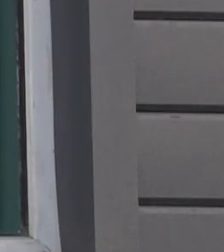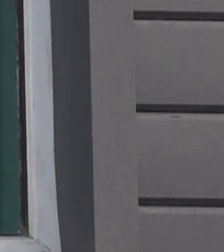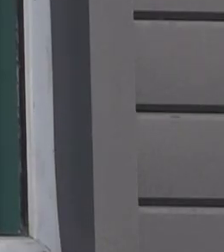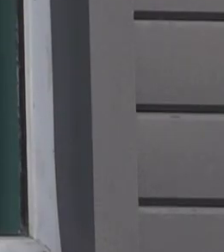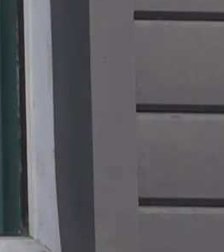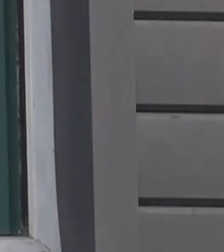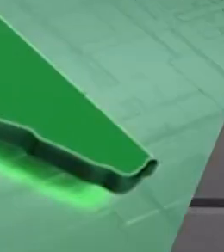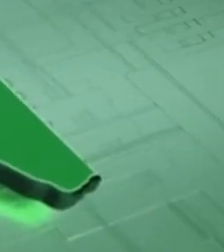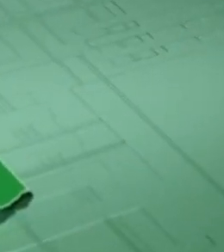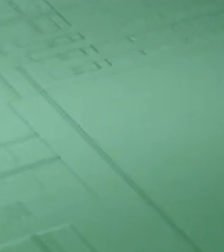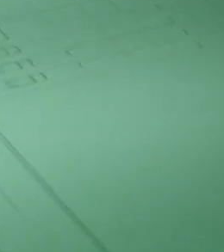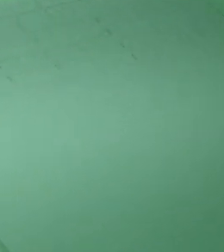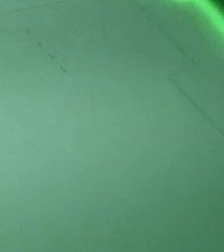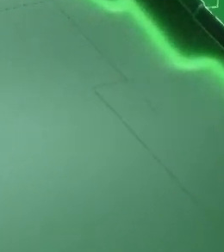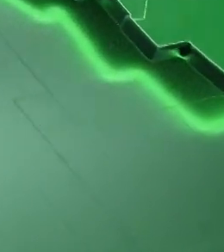Анитова.